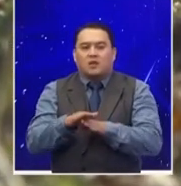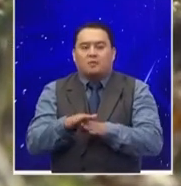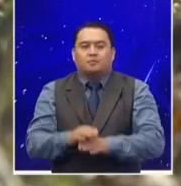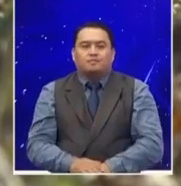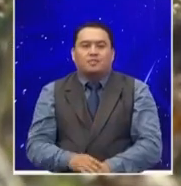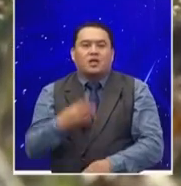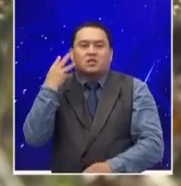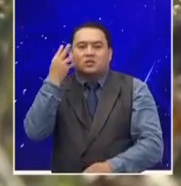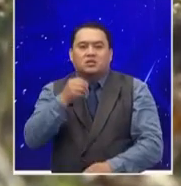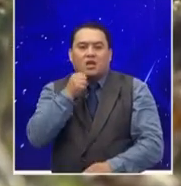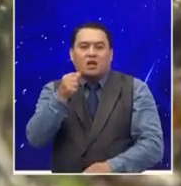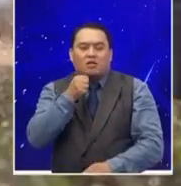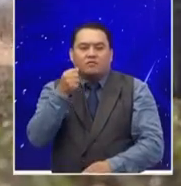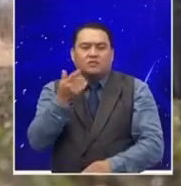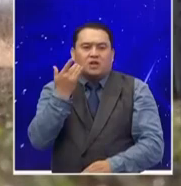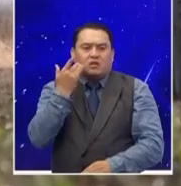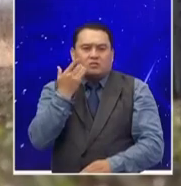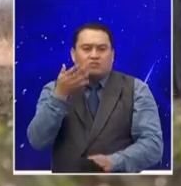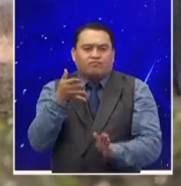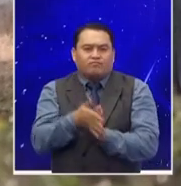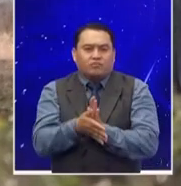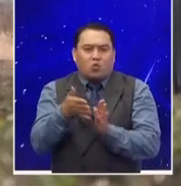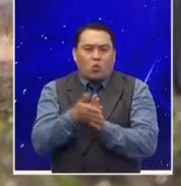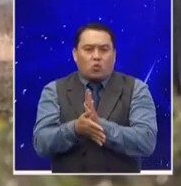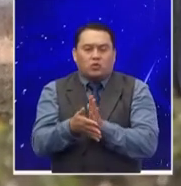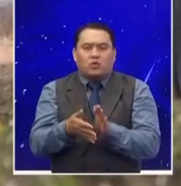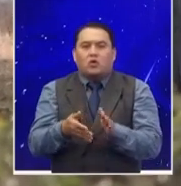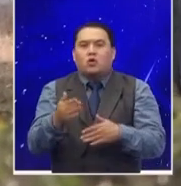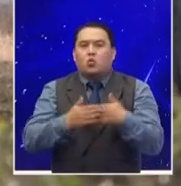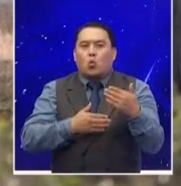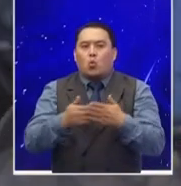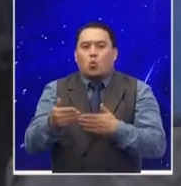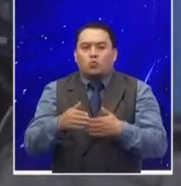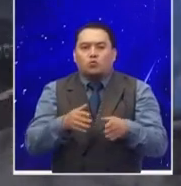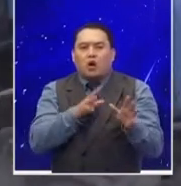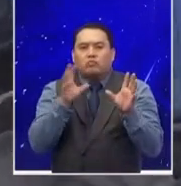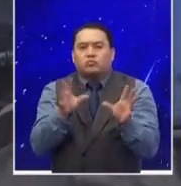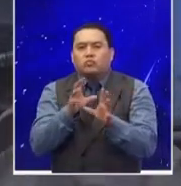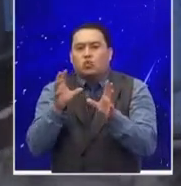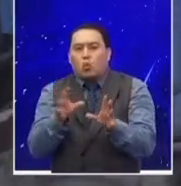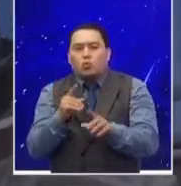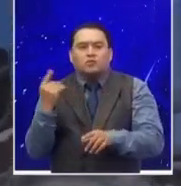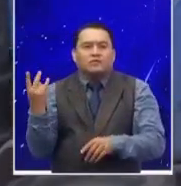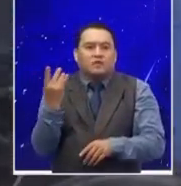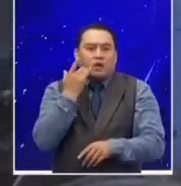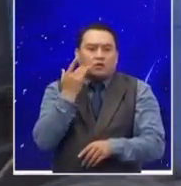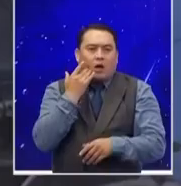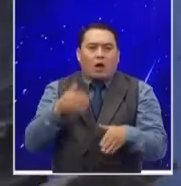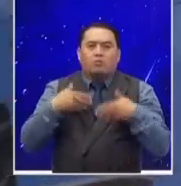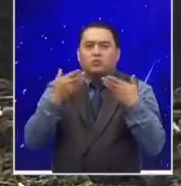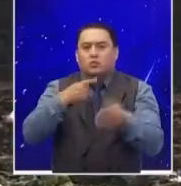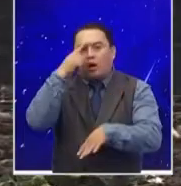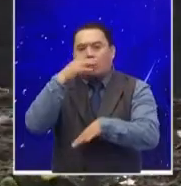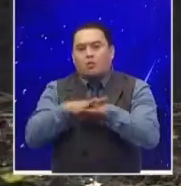свекловодство все же процесс не из дешевых и весьма трудоемких. Культура требует ручного полива, системной обработки. Поэтому крестьяне обращаются к